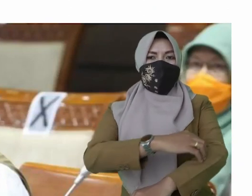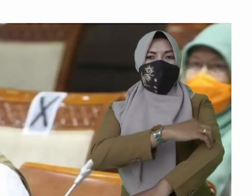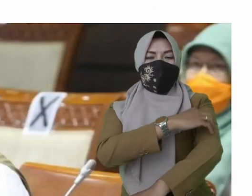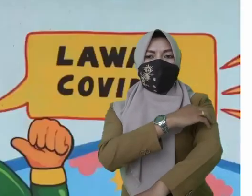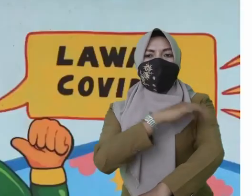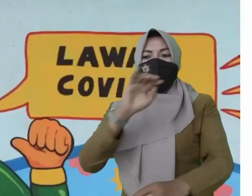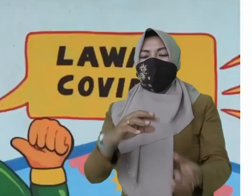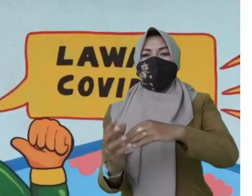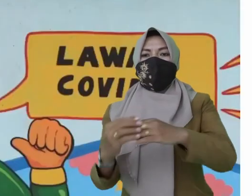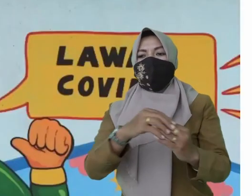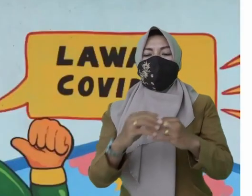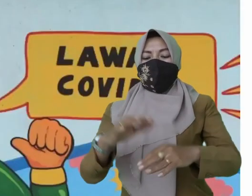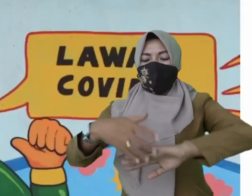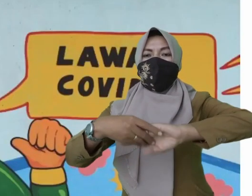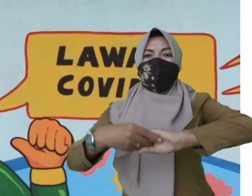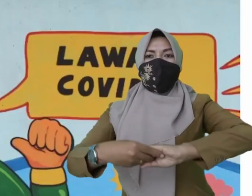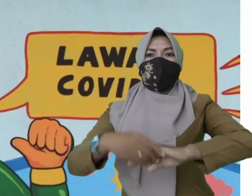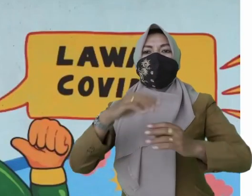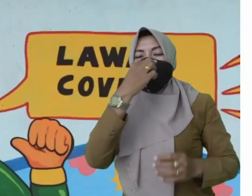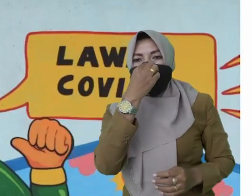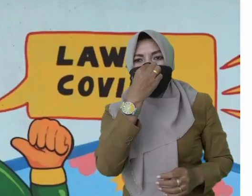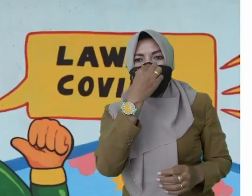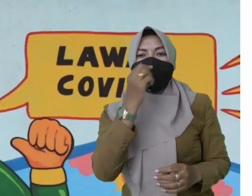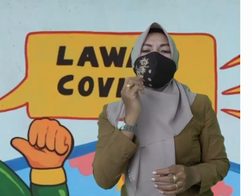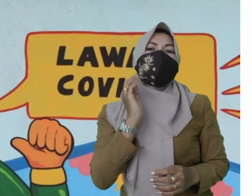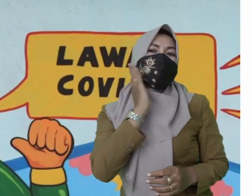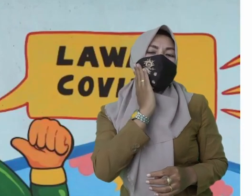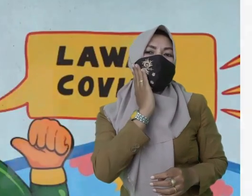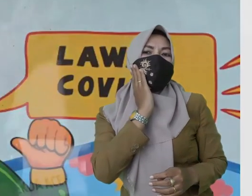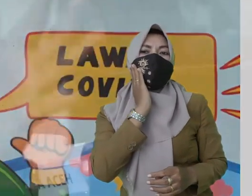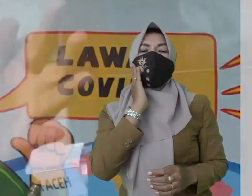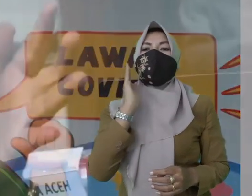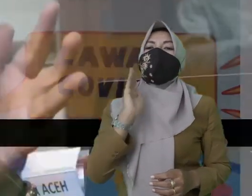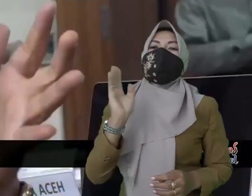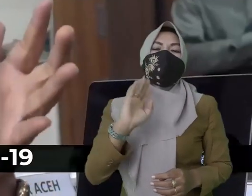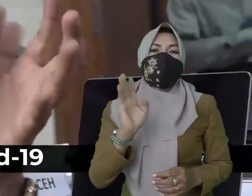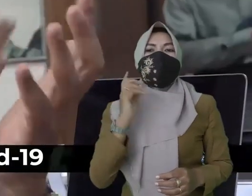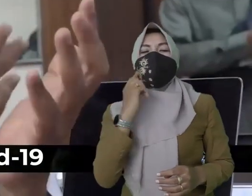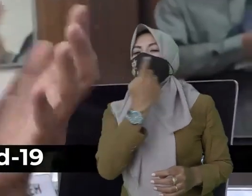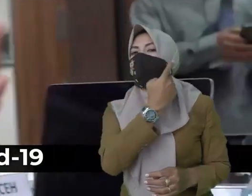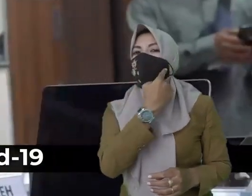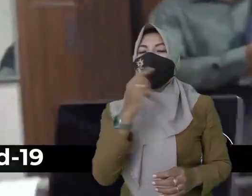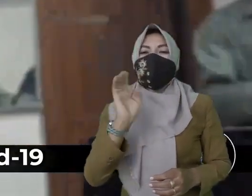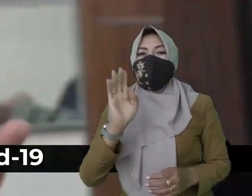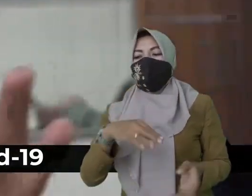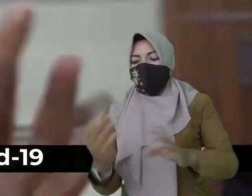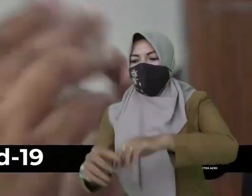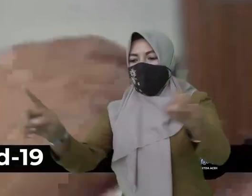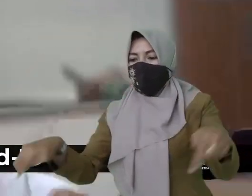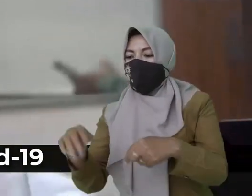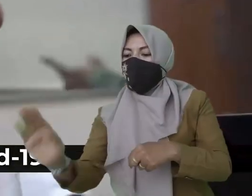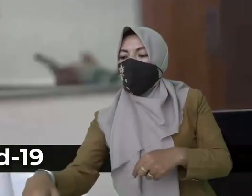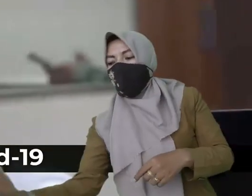itu menularkan dia kepada orang lain. Jadi jangan menyentuh tangan, jangan menyentuh hidung, jangan menyentuh pipi, tidak ada cium pipi kiri